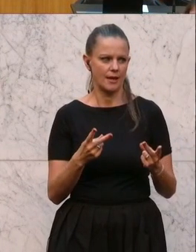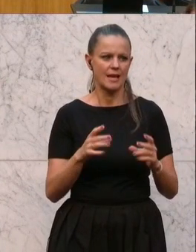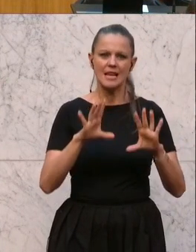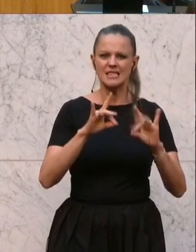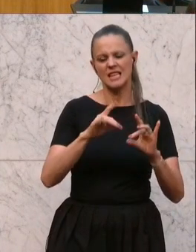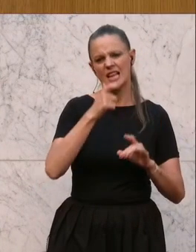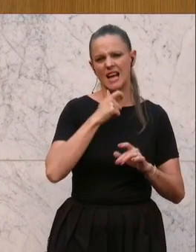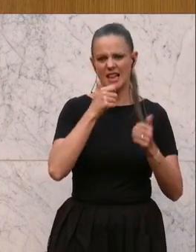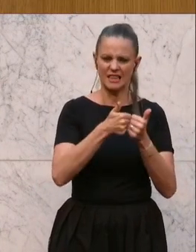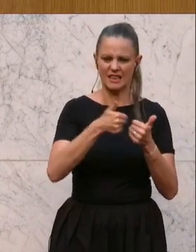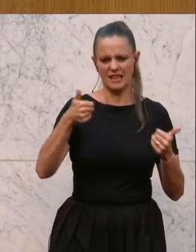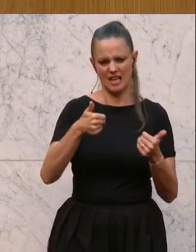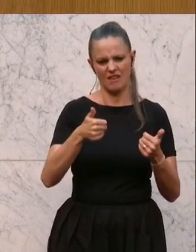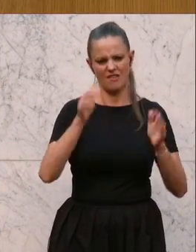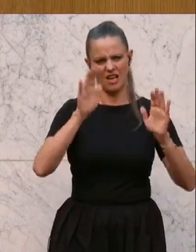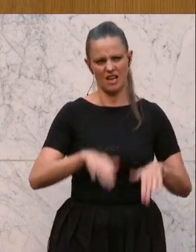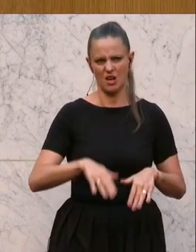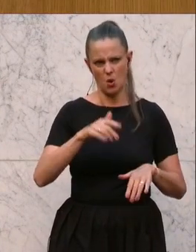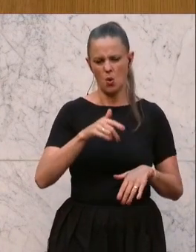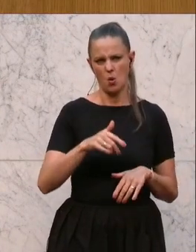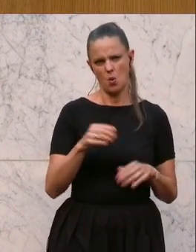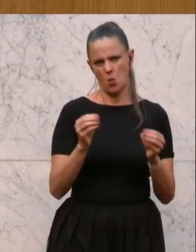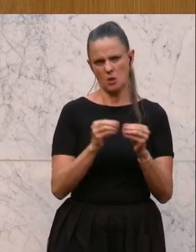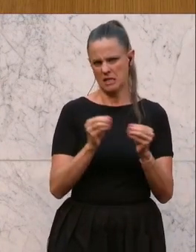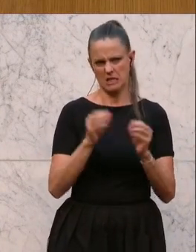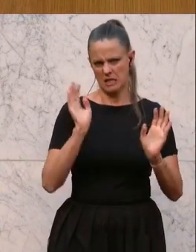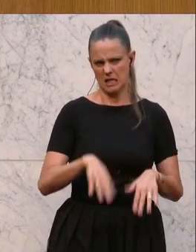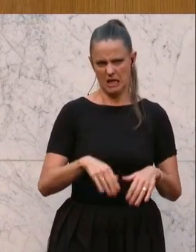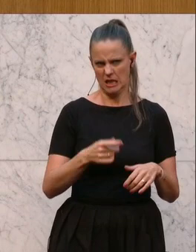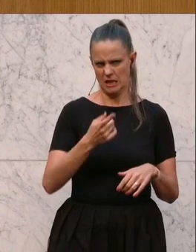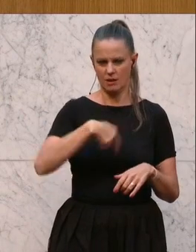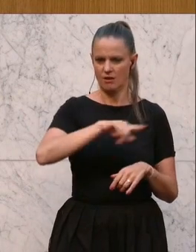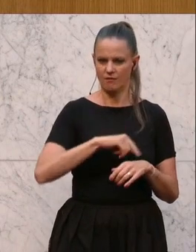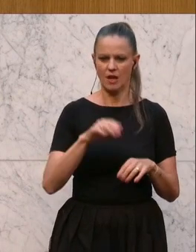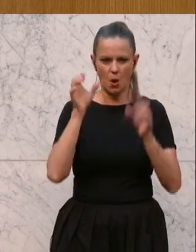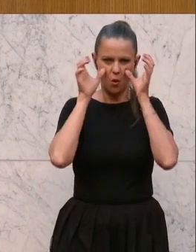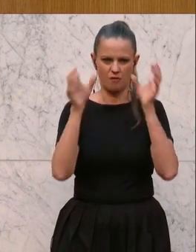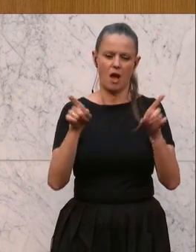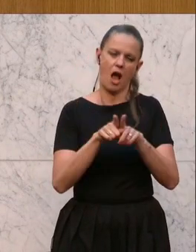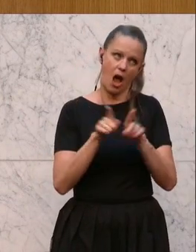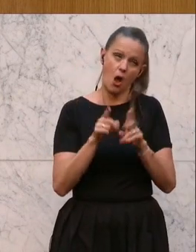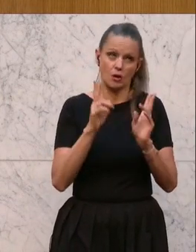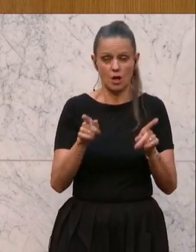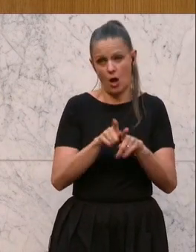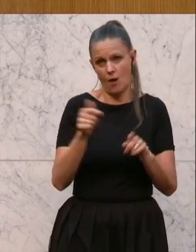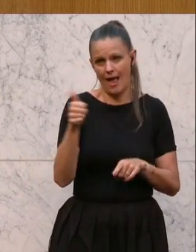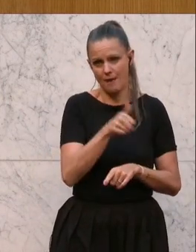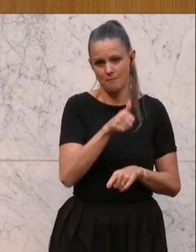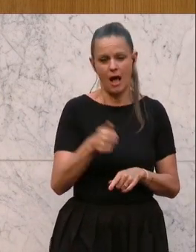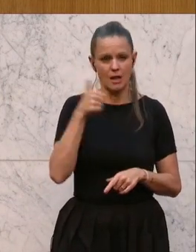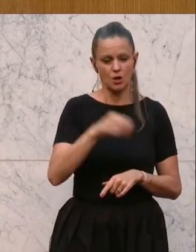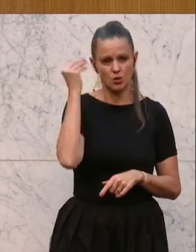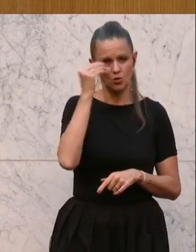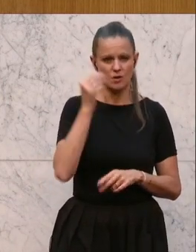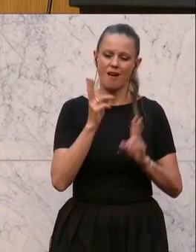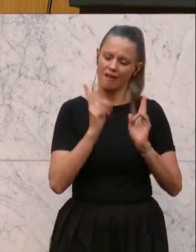die ist wirklich ziemlicher Unfug. Das lassen wir jetzt einmal sein. Auch wir als ÖVP lernen einmal dazu und setzen